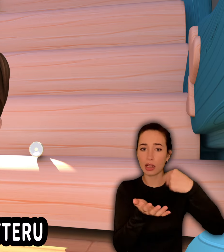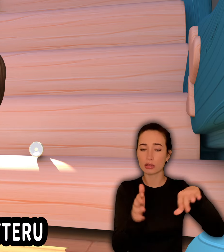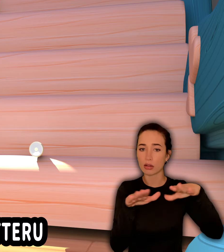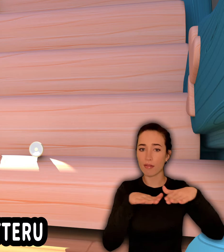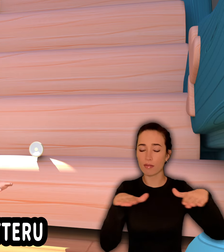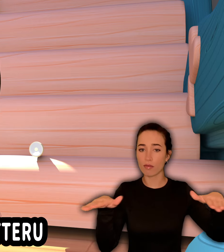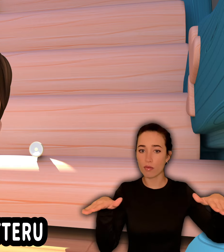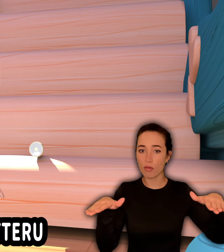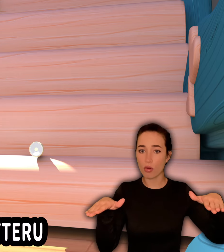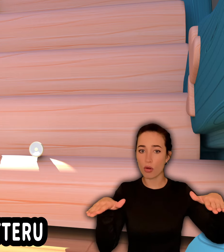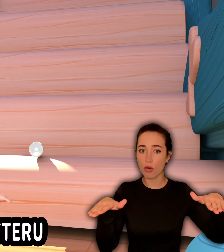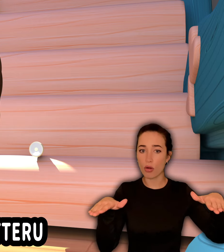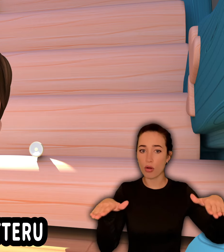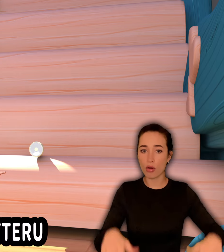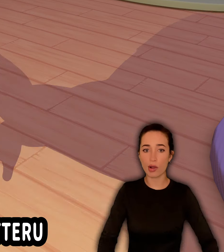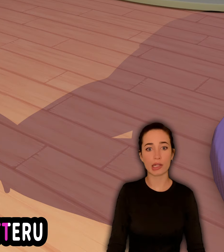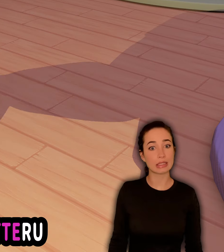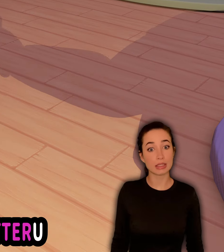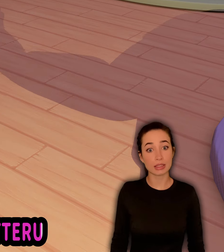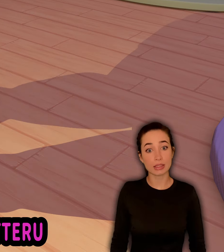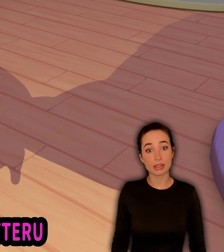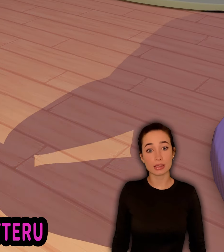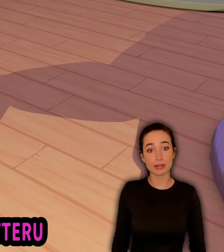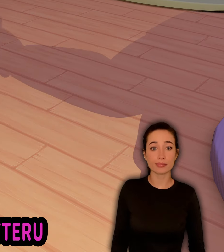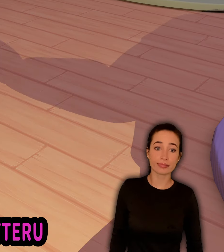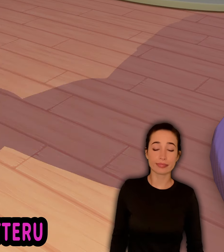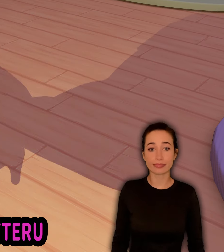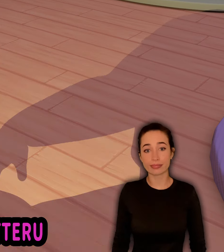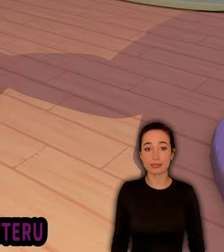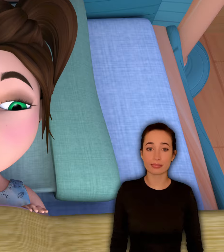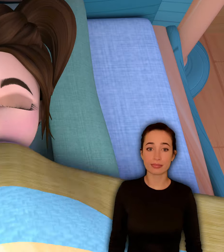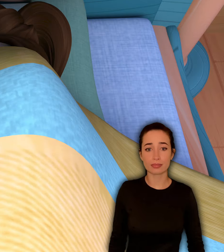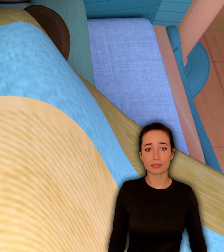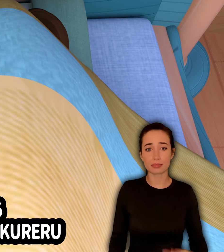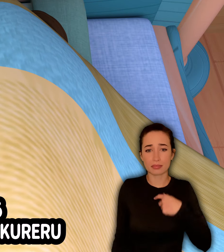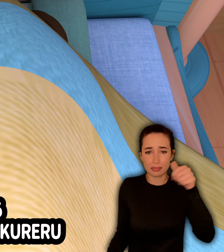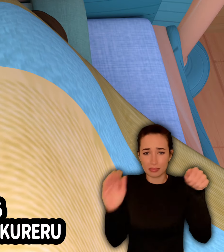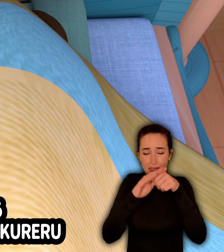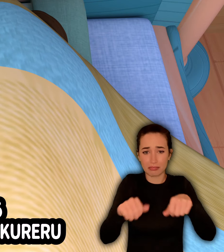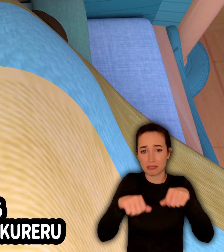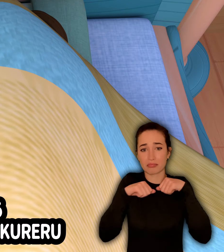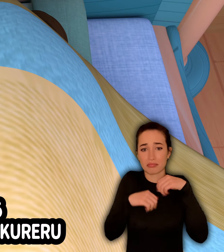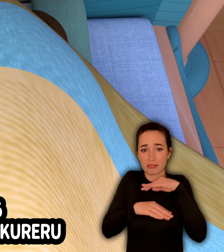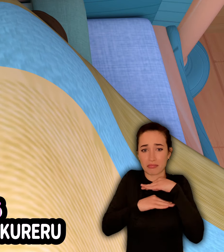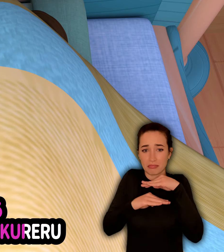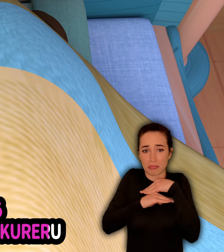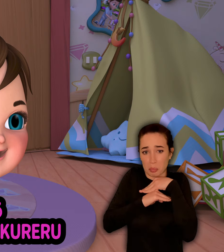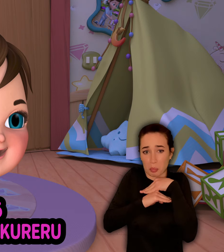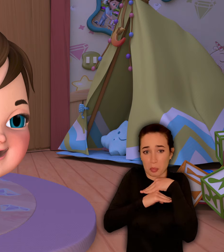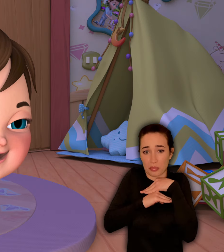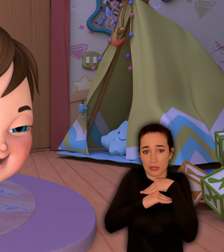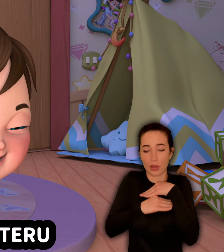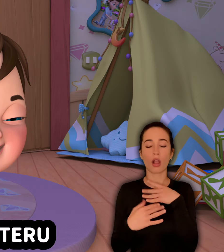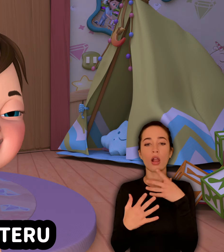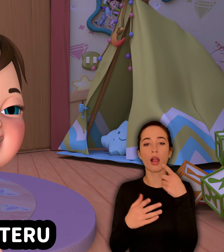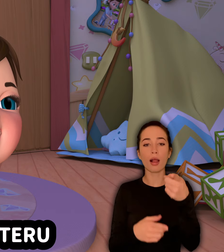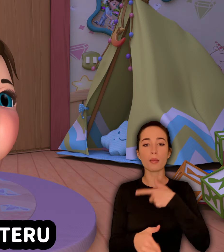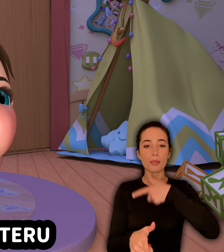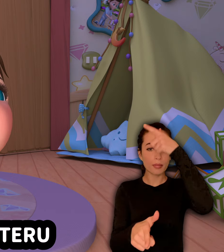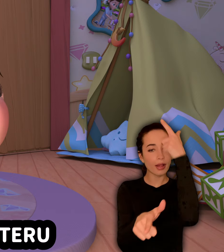影が踊ってる毛布の下隠れる